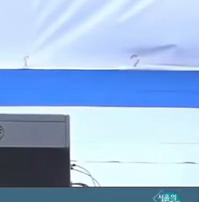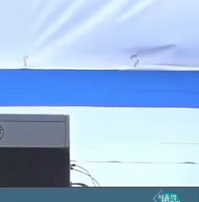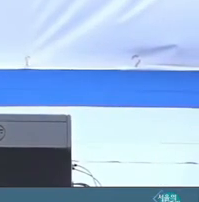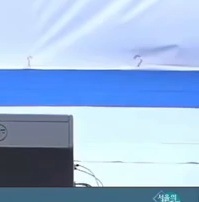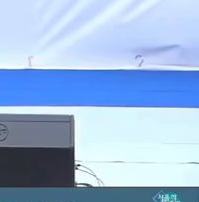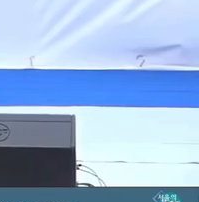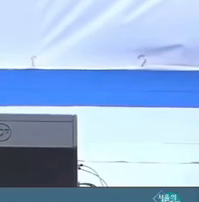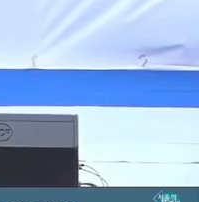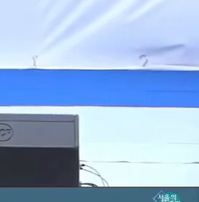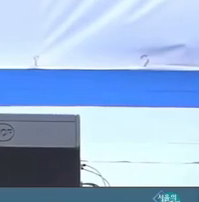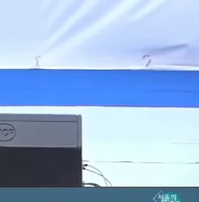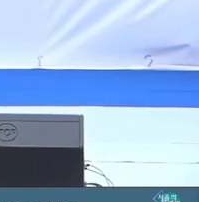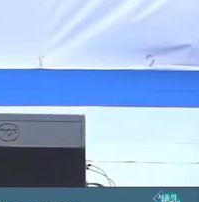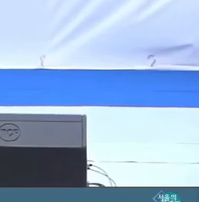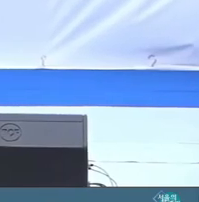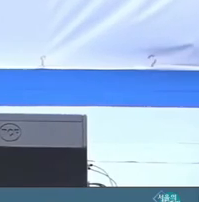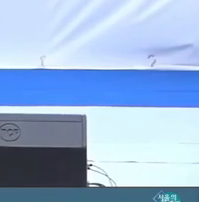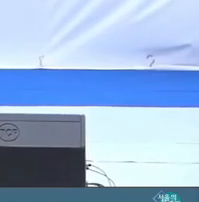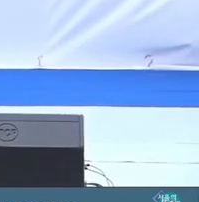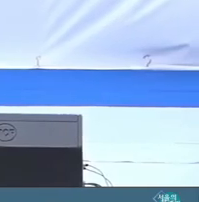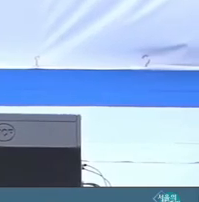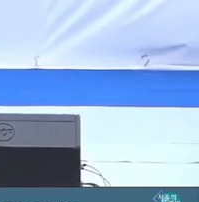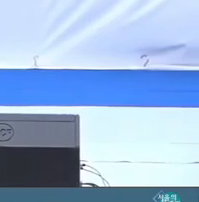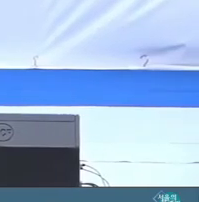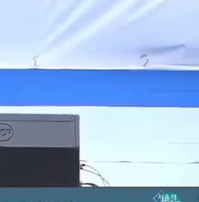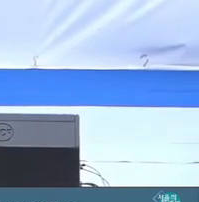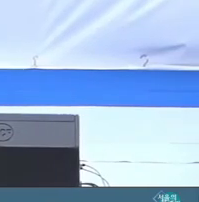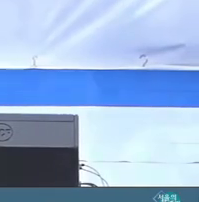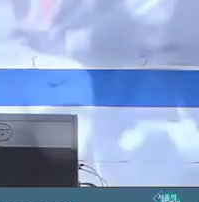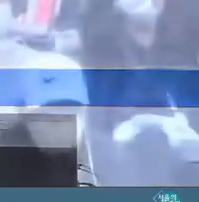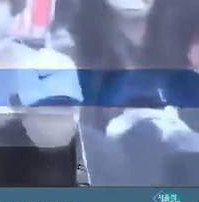위한 수순을 밟아가는 거예요. 누가 지시했다?